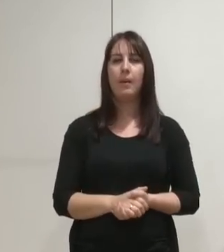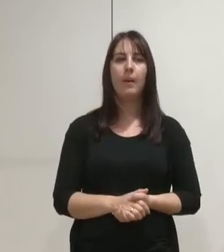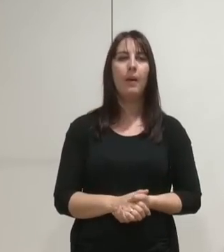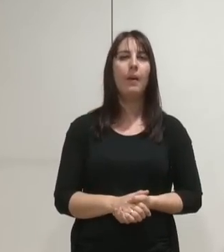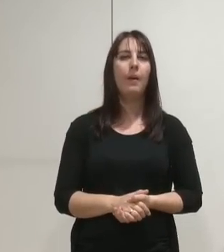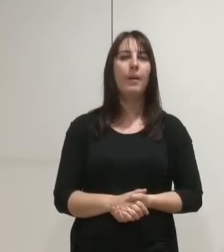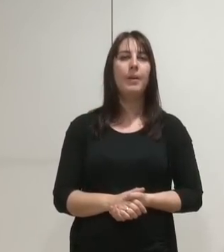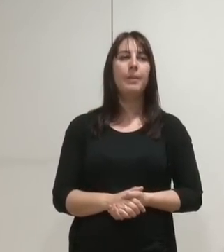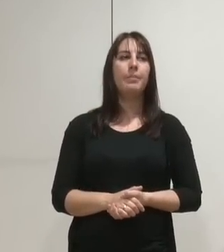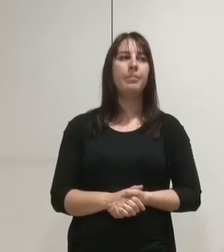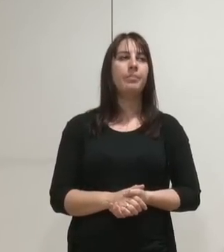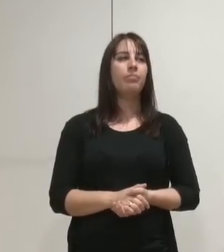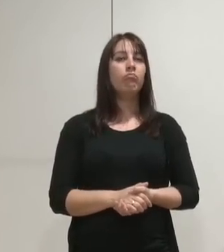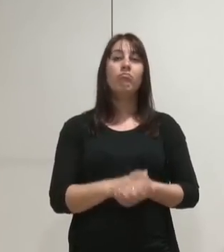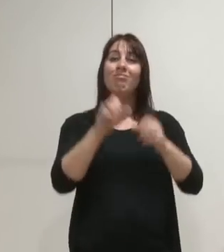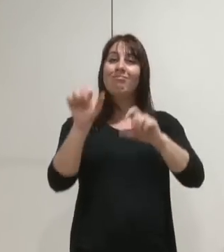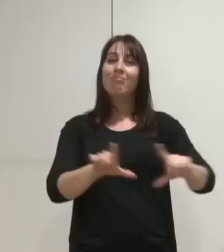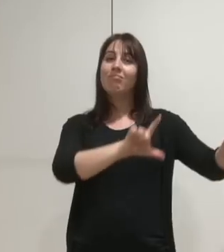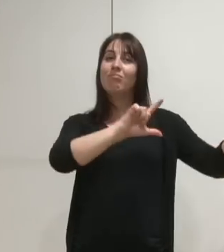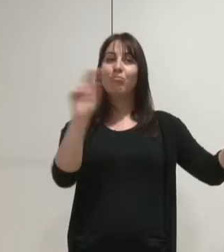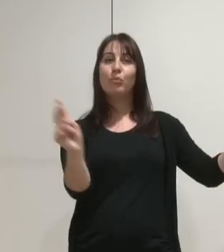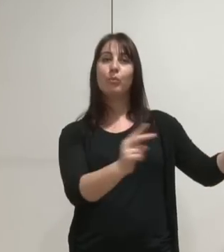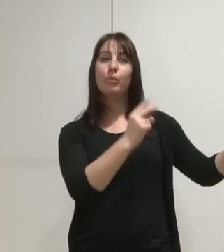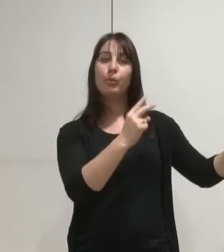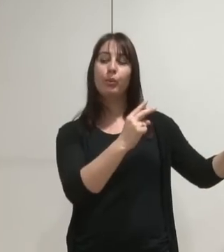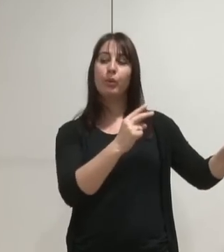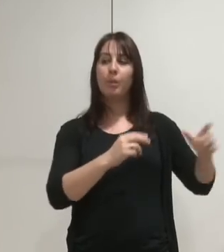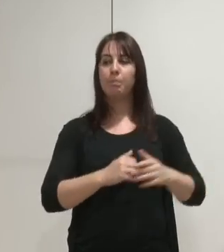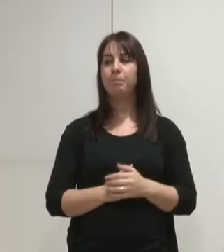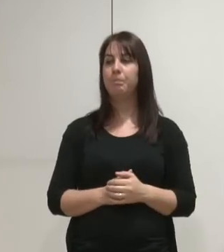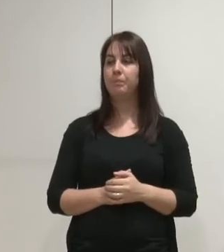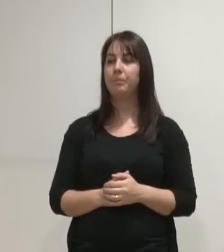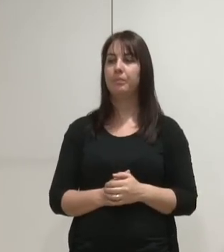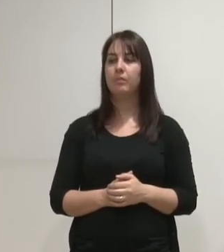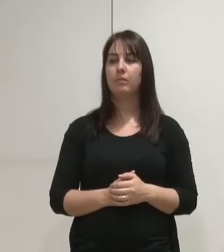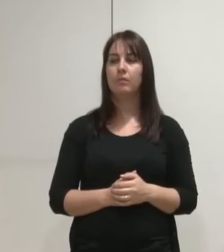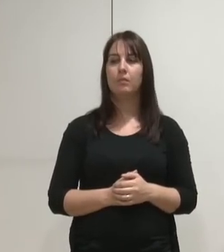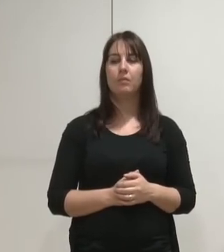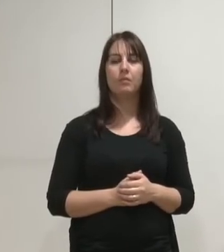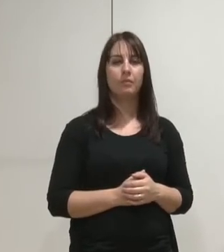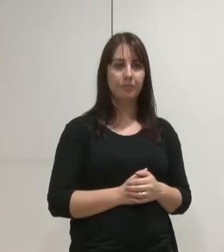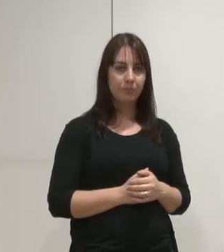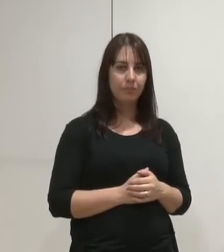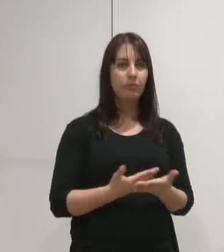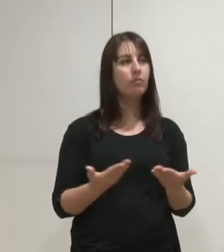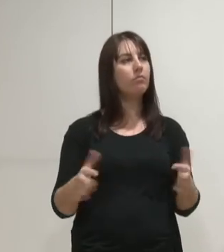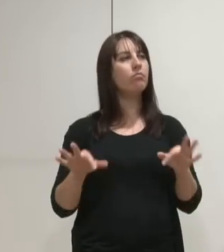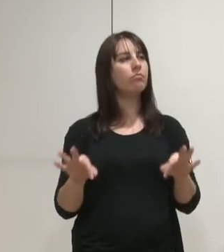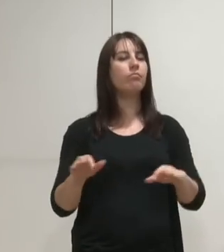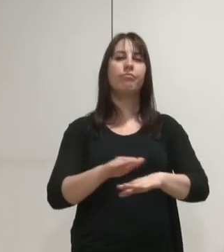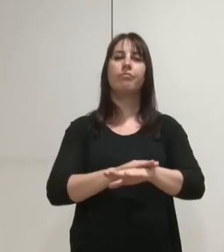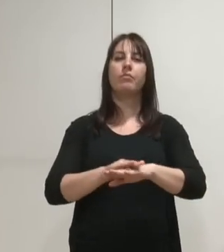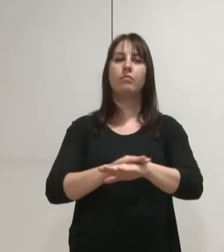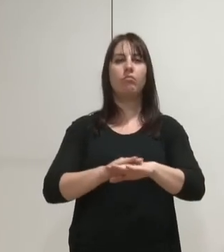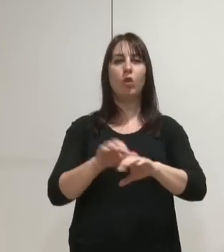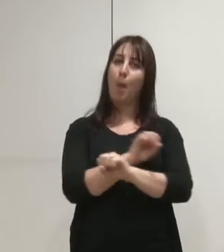décisions alors comme vous pouvez le voir à l'écran euh et dans le cadre de notre politique de